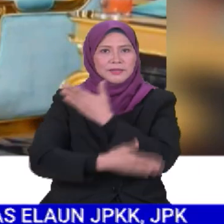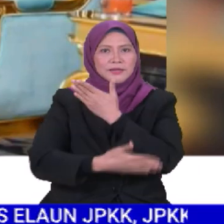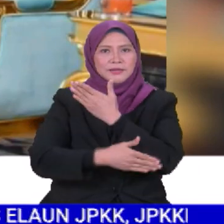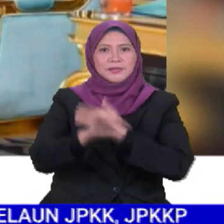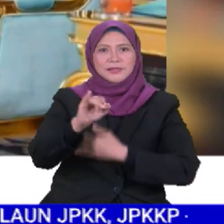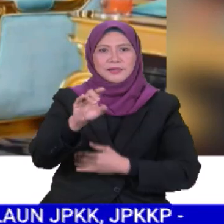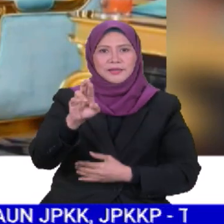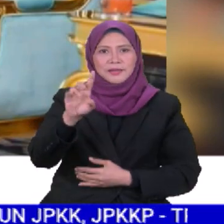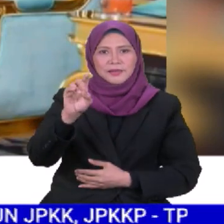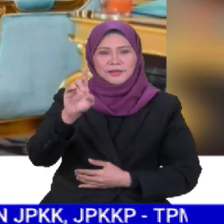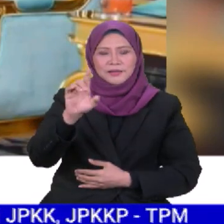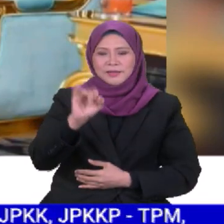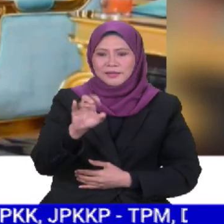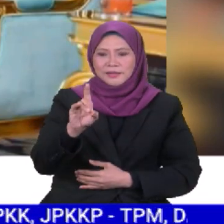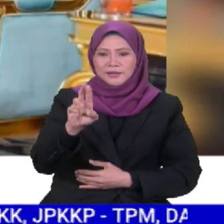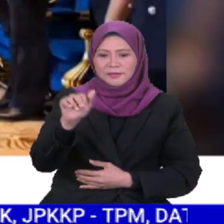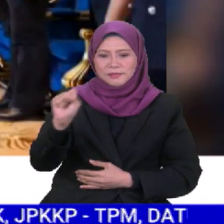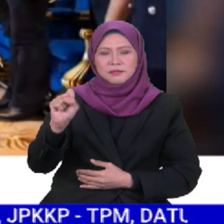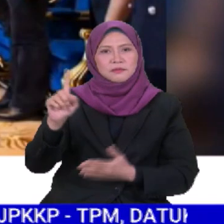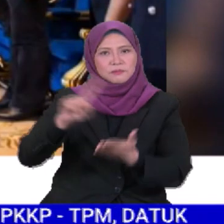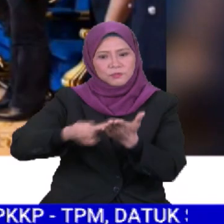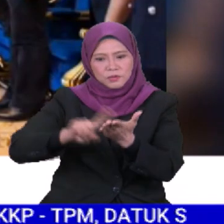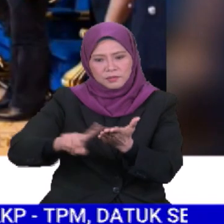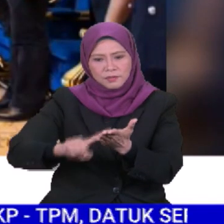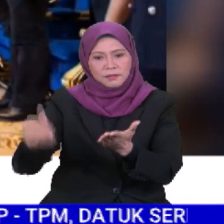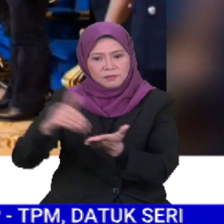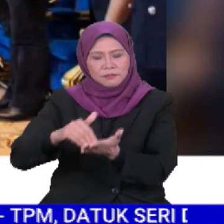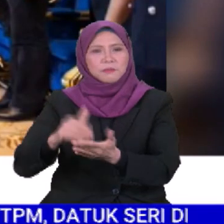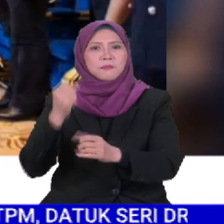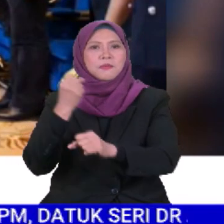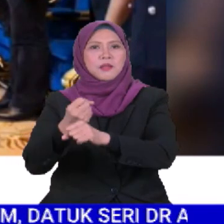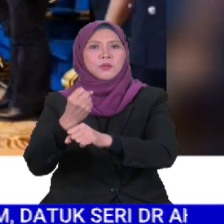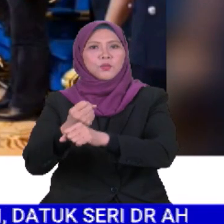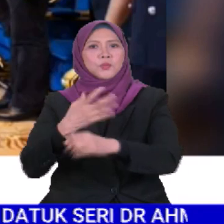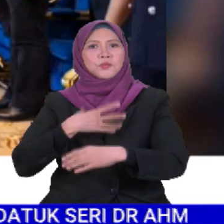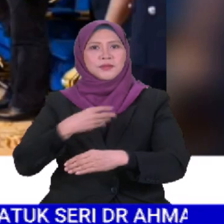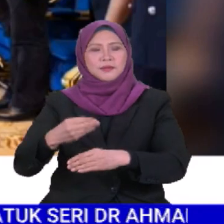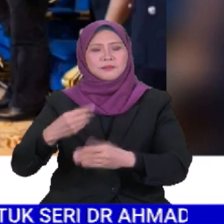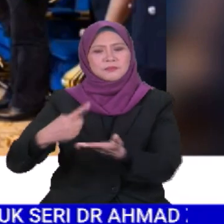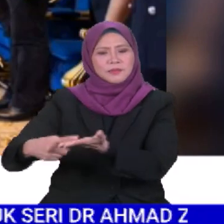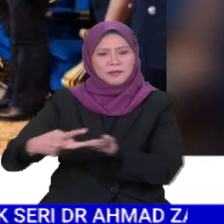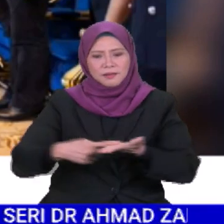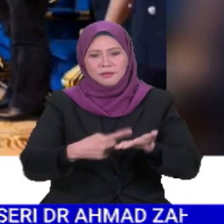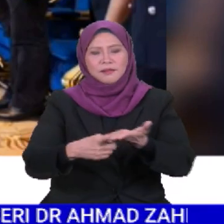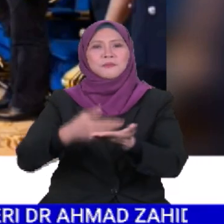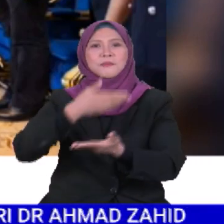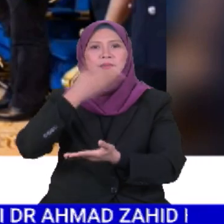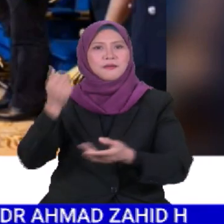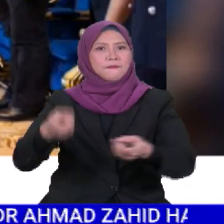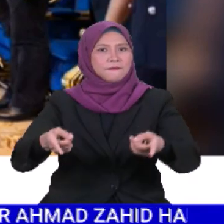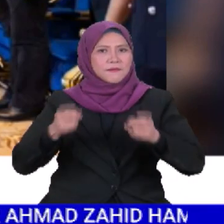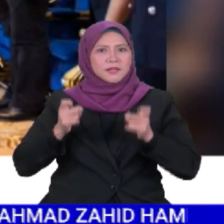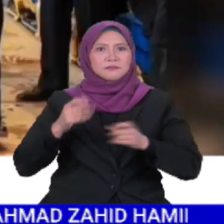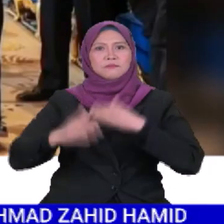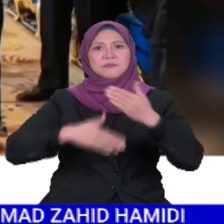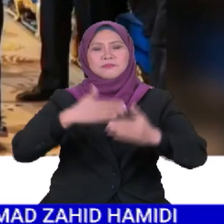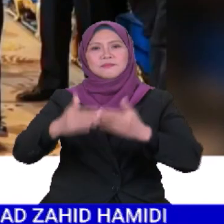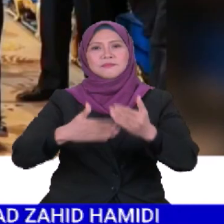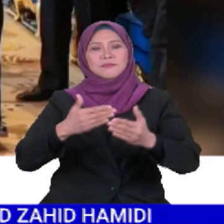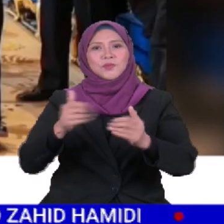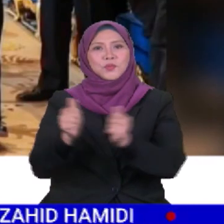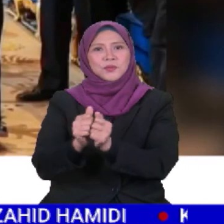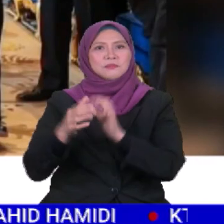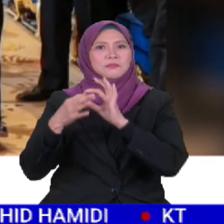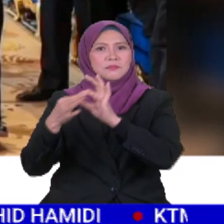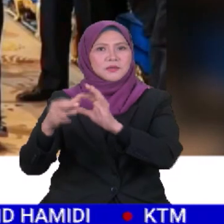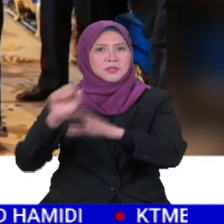Idrus Harun meneliti semula isu berbangkit terhadap Batu Puteh supaya rundingan lebih bermakna dan segera dapat dijalankan dengan